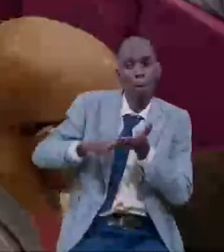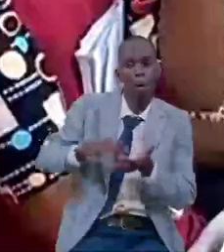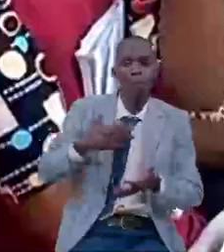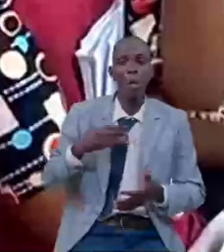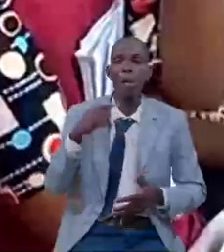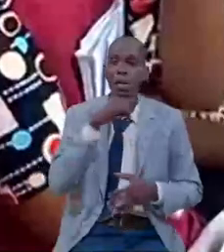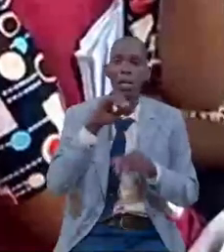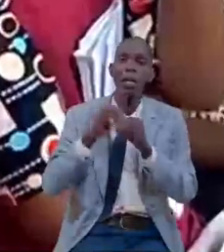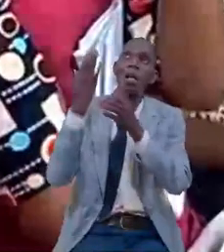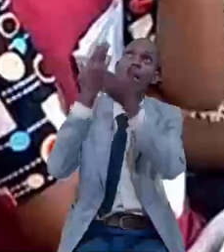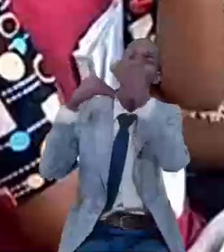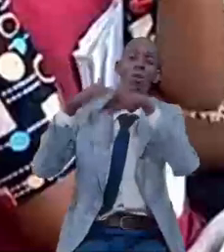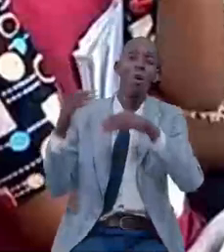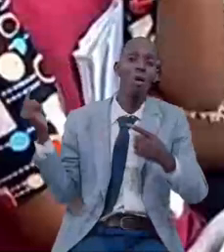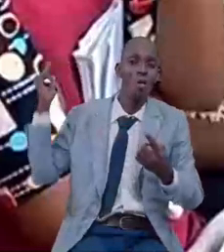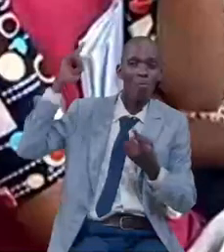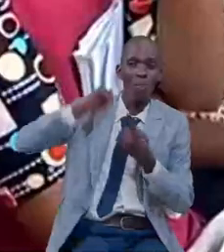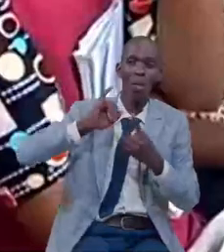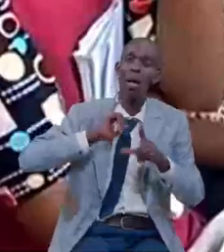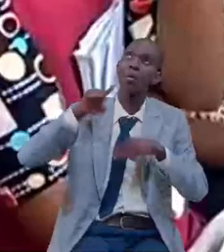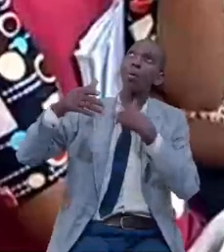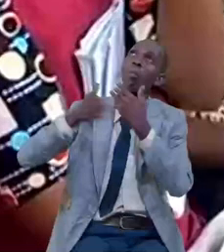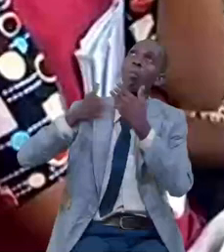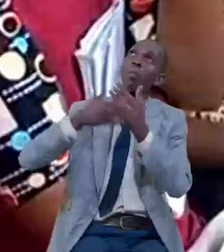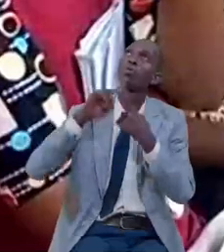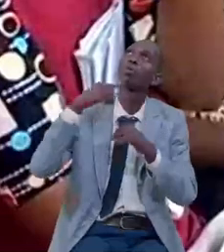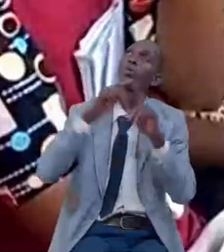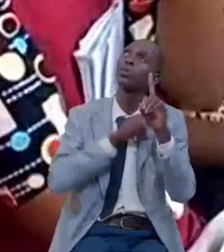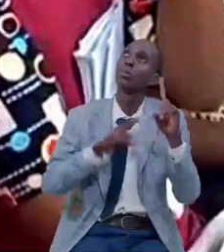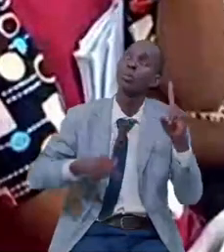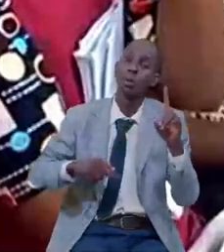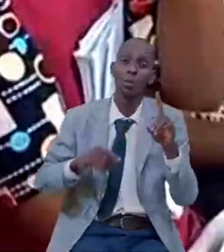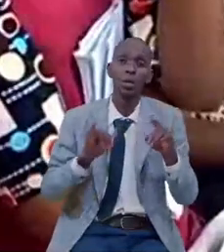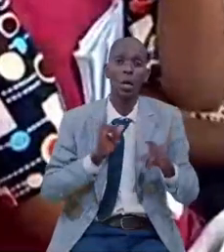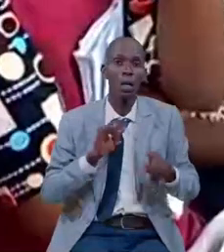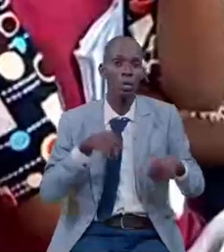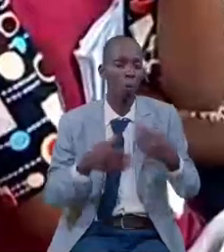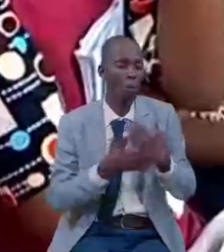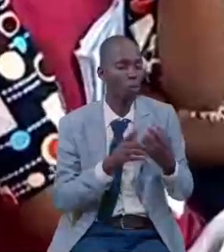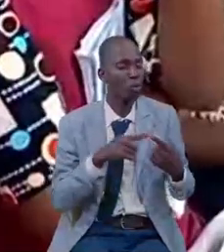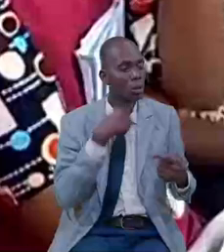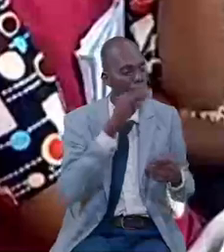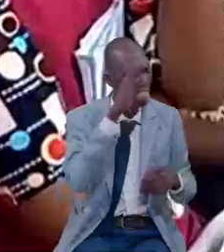jusqu'à ce que j'ai le courage de retourner pour lui dire que tu sais quoi?